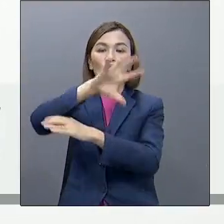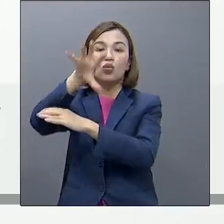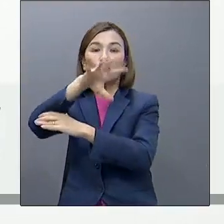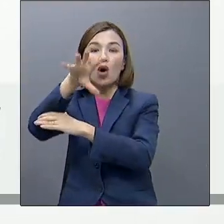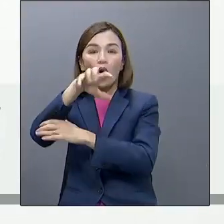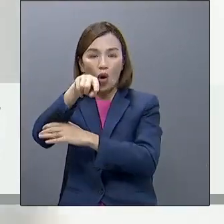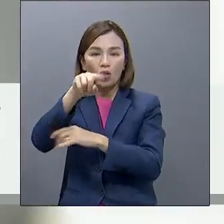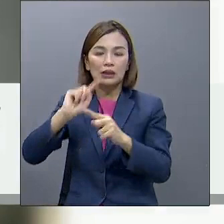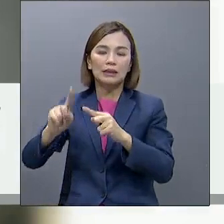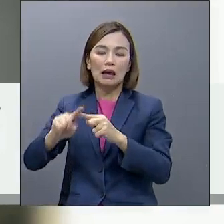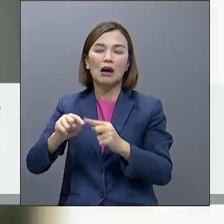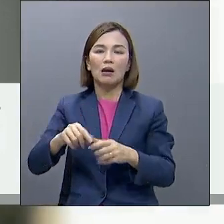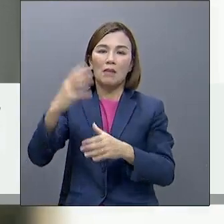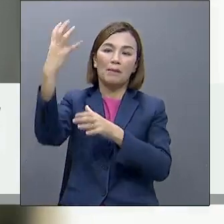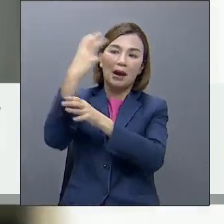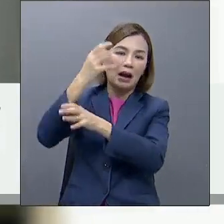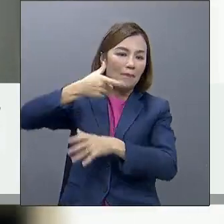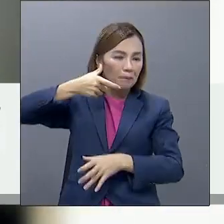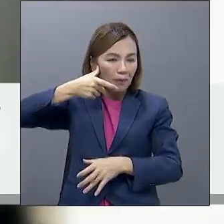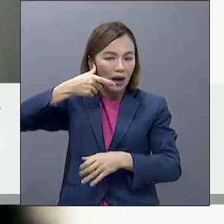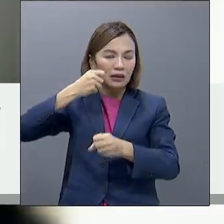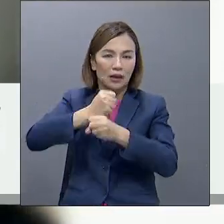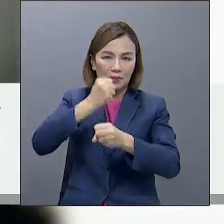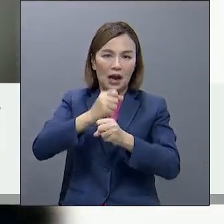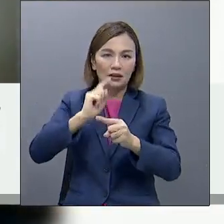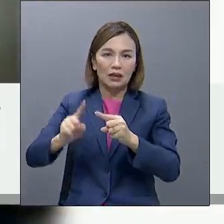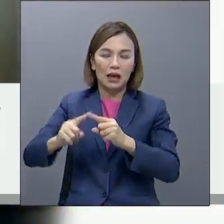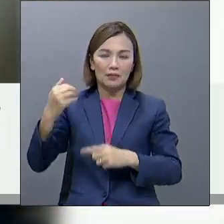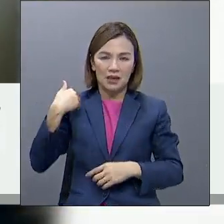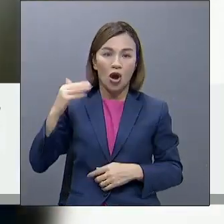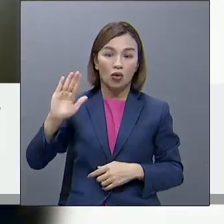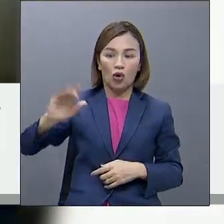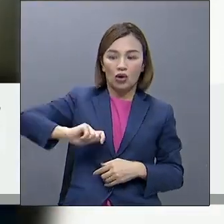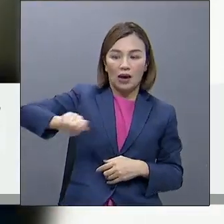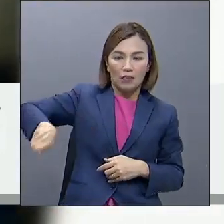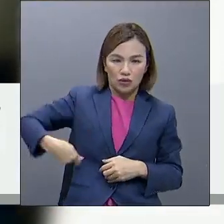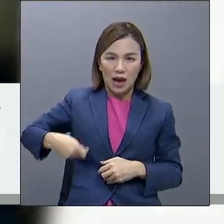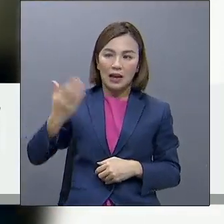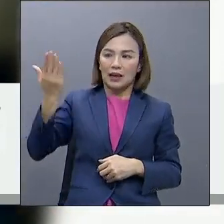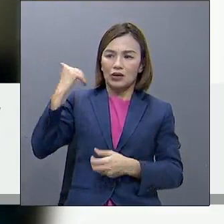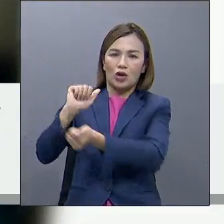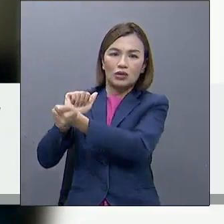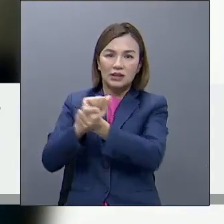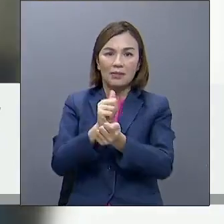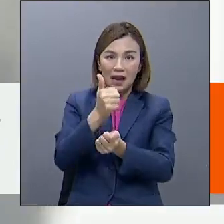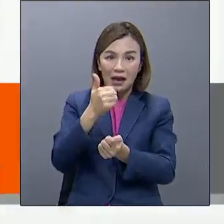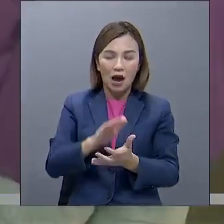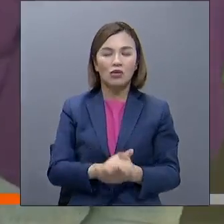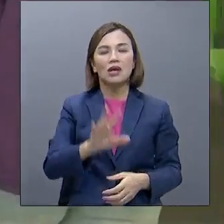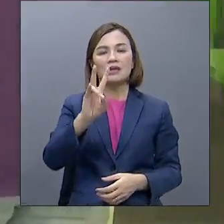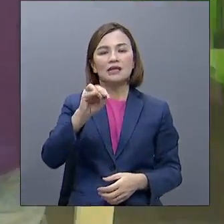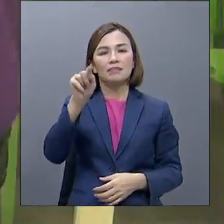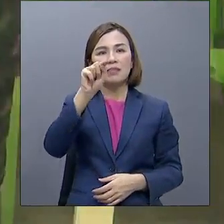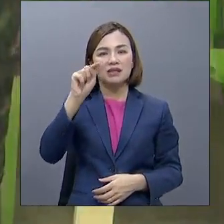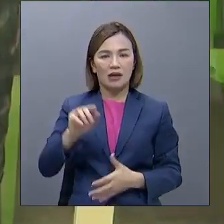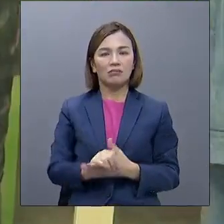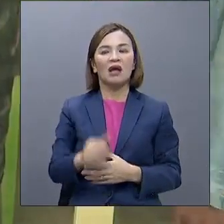ช่วยเหลือคนไทยจากแก๊งคอเซ็นเตอที่กัมพูชาพบว่ากว่าร้อยละ 70เป็นผู้ต้องหานะครับไม่ใช่เหยื่อส่วน